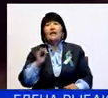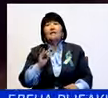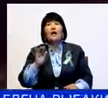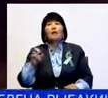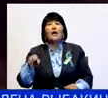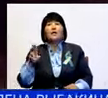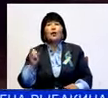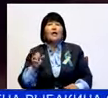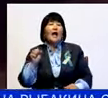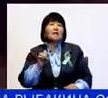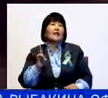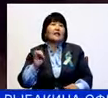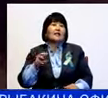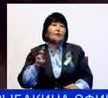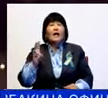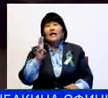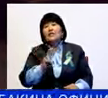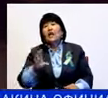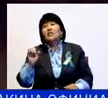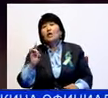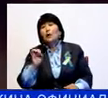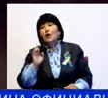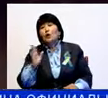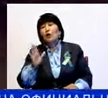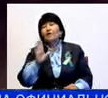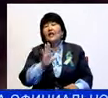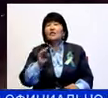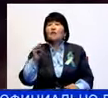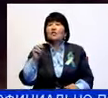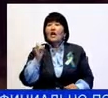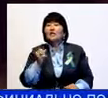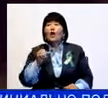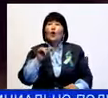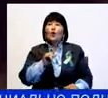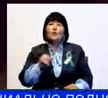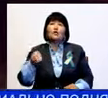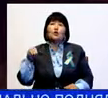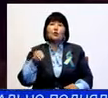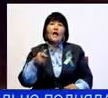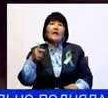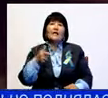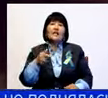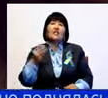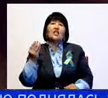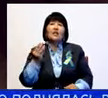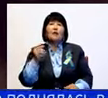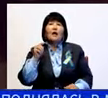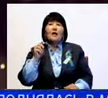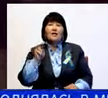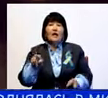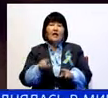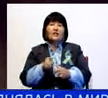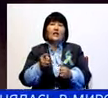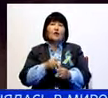Подольцев, Александр Романов, Николай Самароков, Владимир Счастнов, Урмаш Токтыбаев, Геннадий Шляпин. В этом ряду также